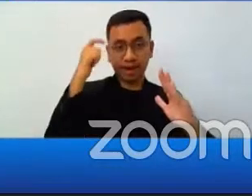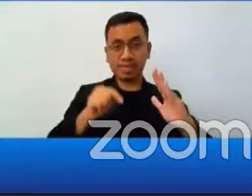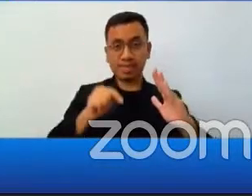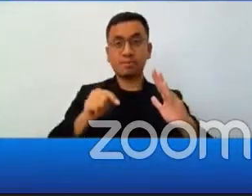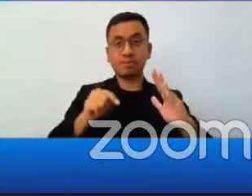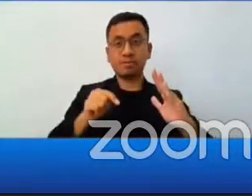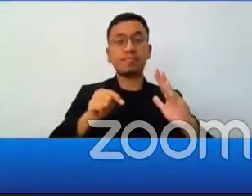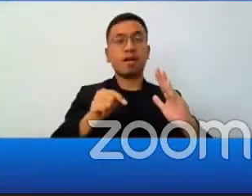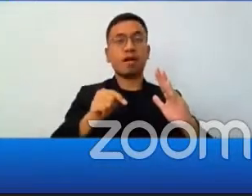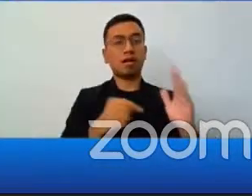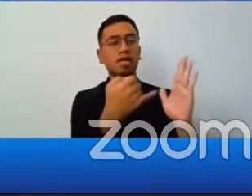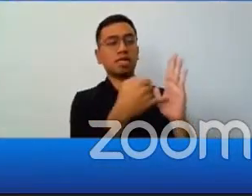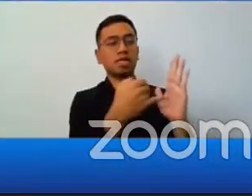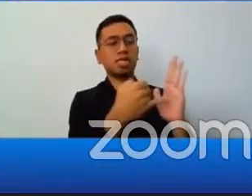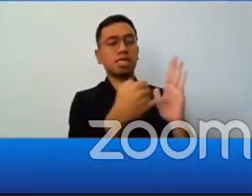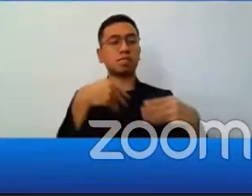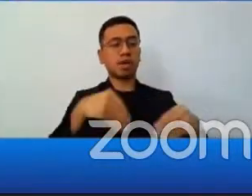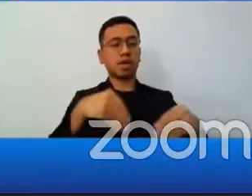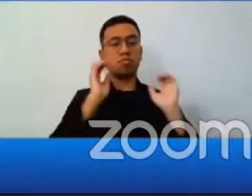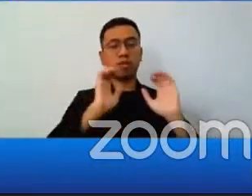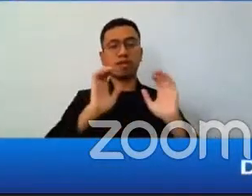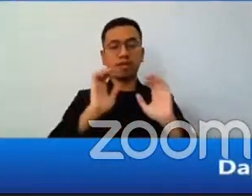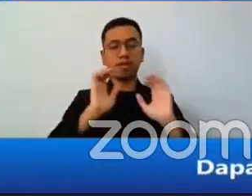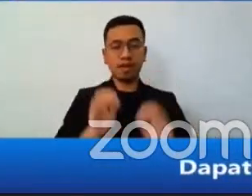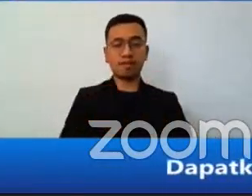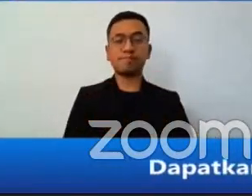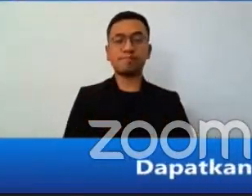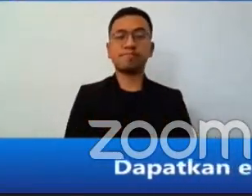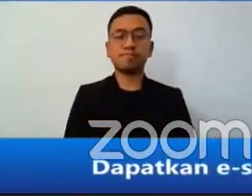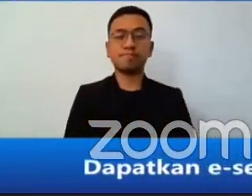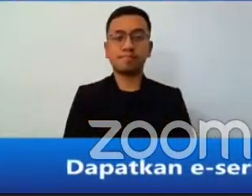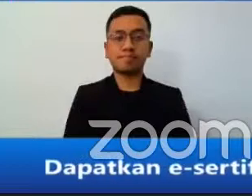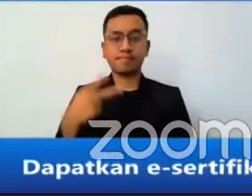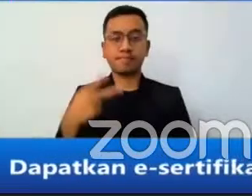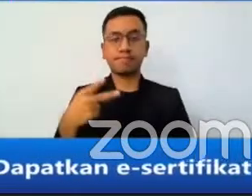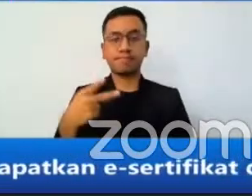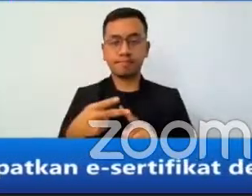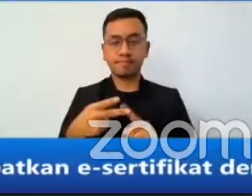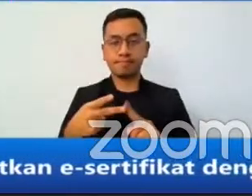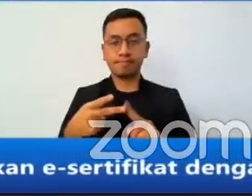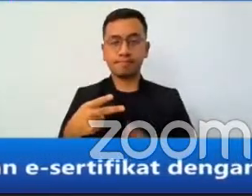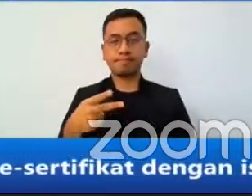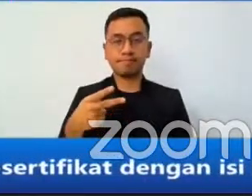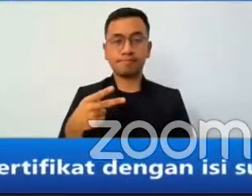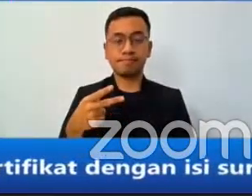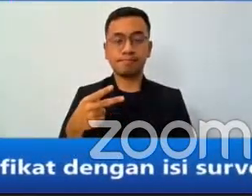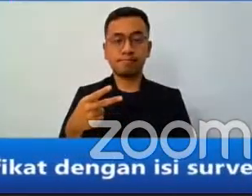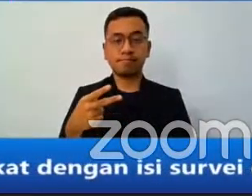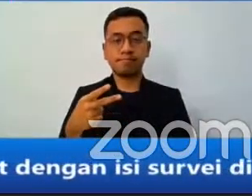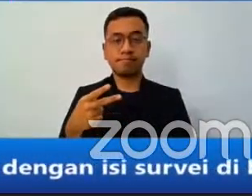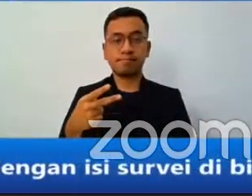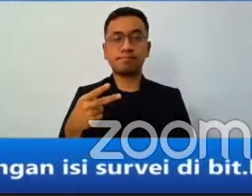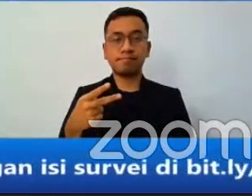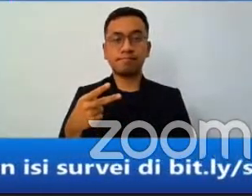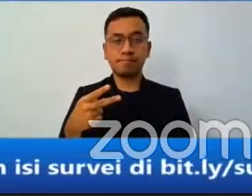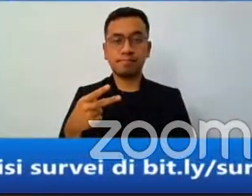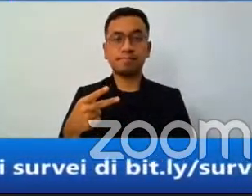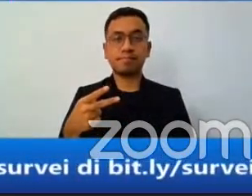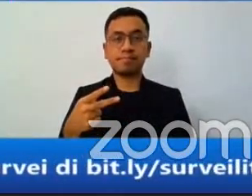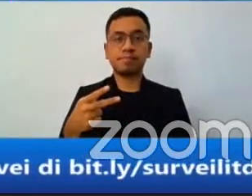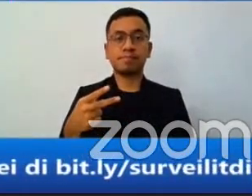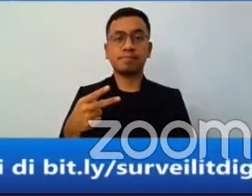tersedia cukup banyak, Bapak-Ibu. Nah, yang kedua, dengan adanya